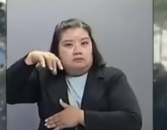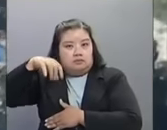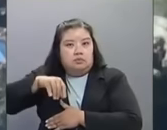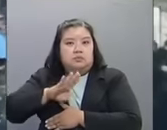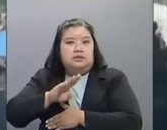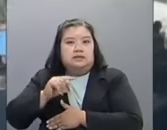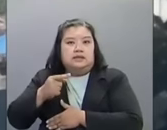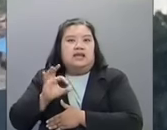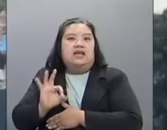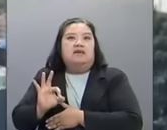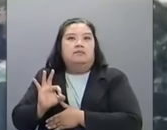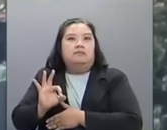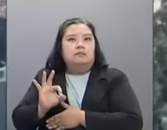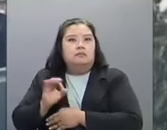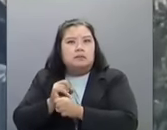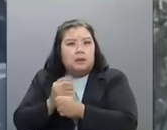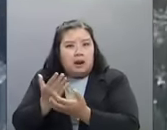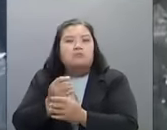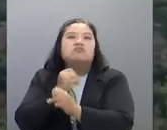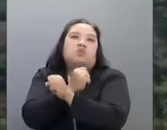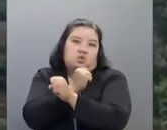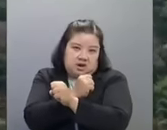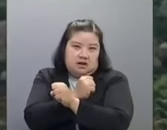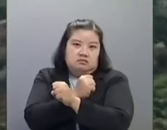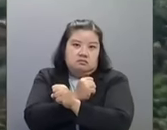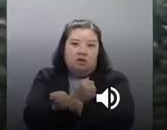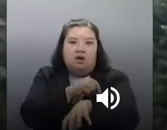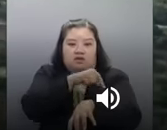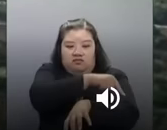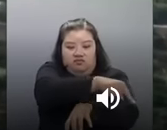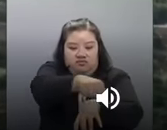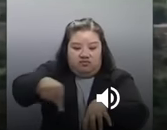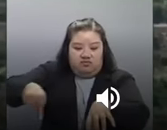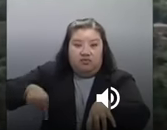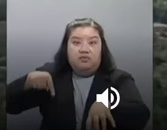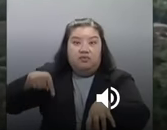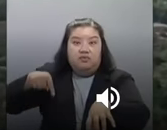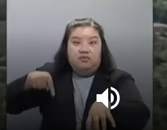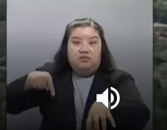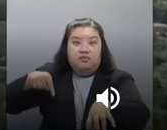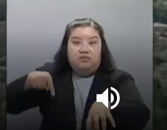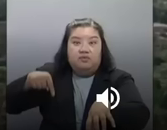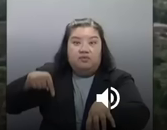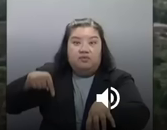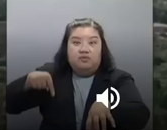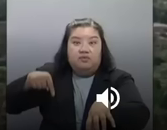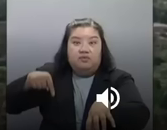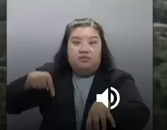นานทั้งหมดเพื่อป้องกันผู้ทำงานในเมืองเคเคหรือเขตอุตสาหกรรมไซซีกังหลบ